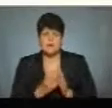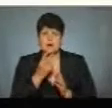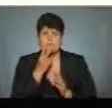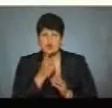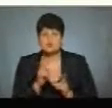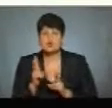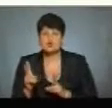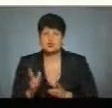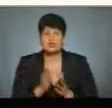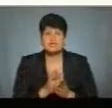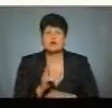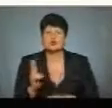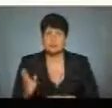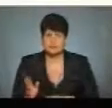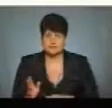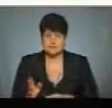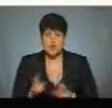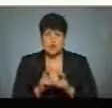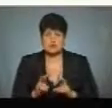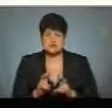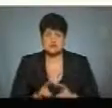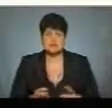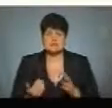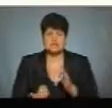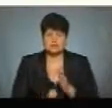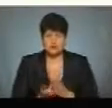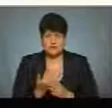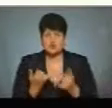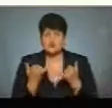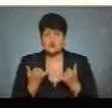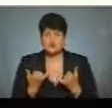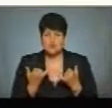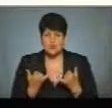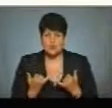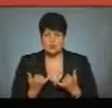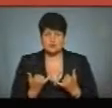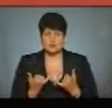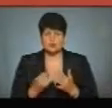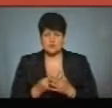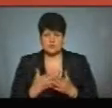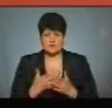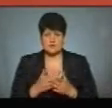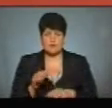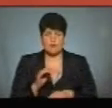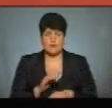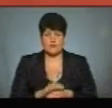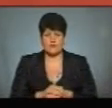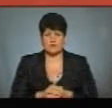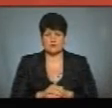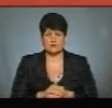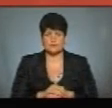вона показує, хто є хто. Бо розібратися в нових лицях, ну, тобто, сьогодні це нове лице, а по факту воно